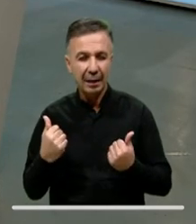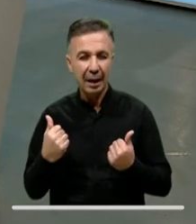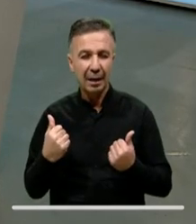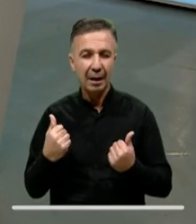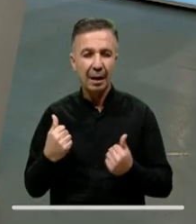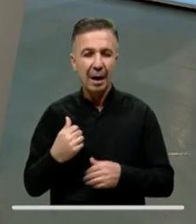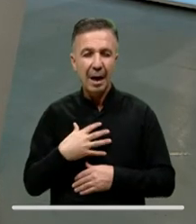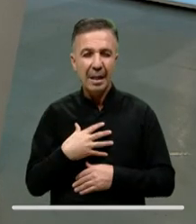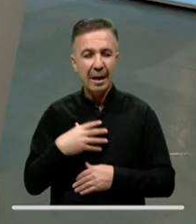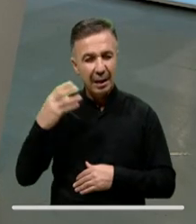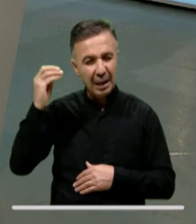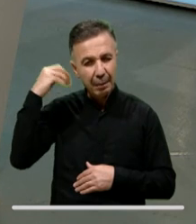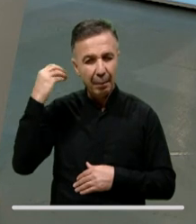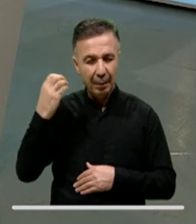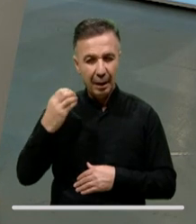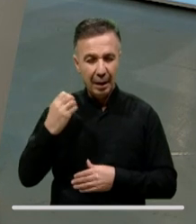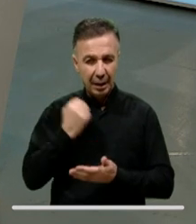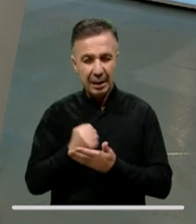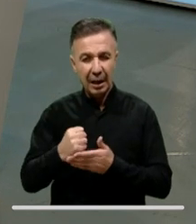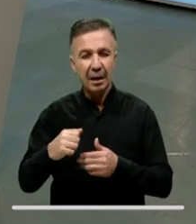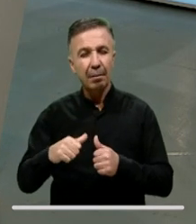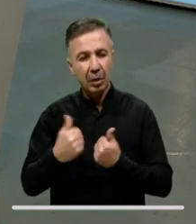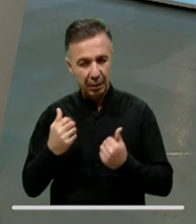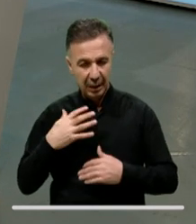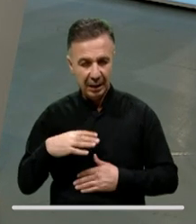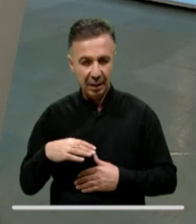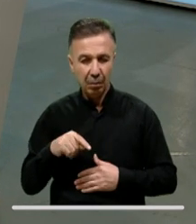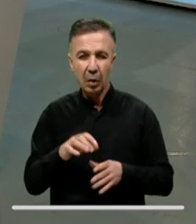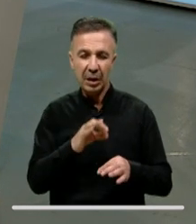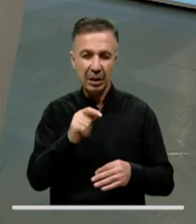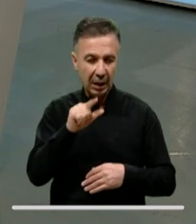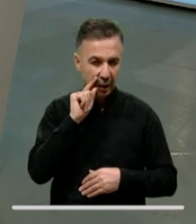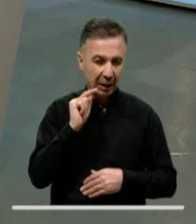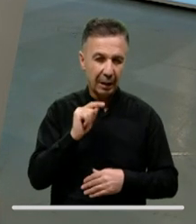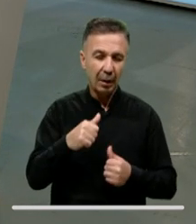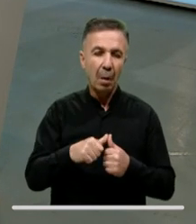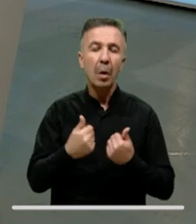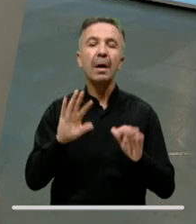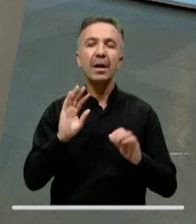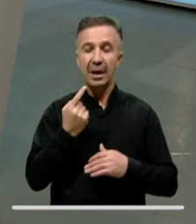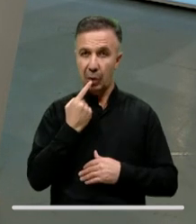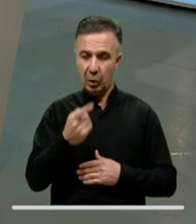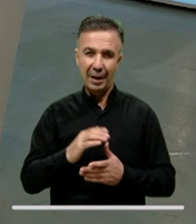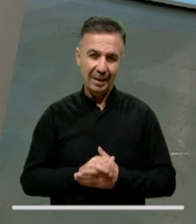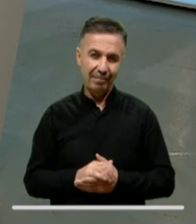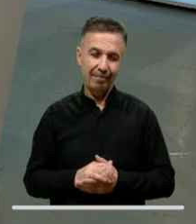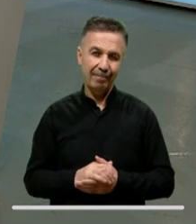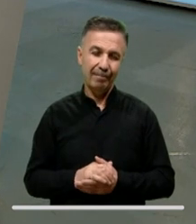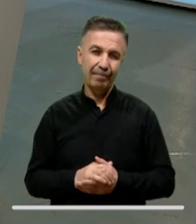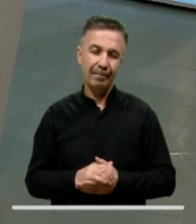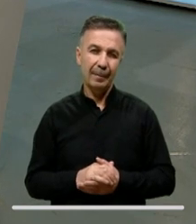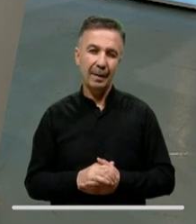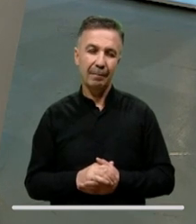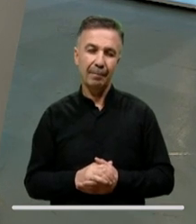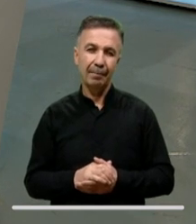nikahımı boşanmak istedim. Bu kişi de bana boşamayacağını söyledi farklı bir dille. Resmi nikah yaptırmış